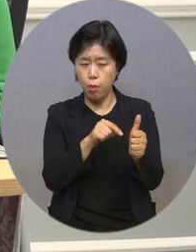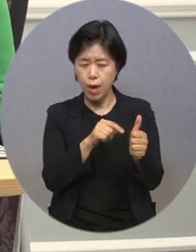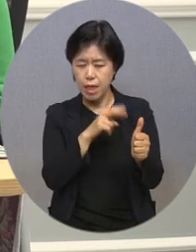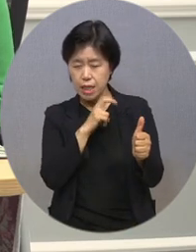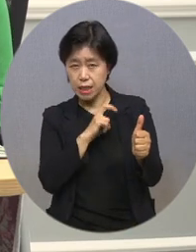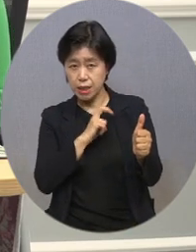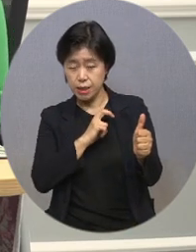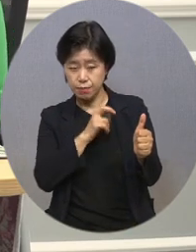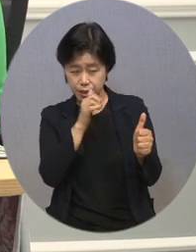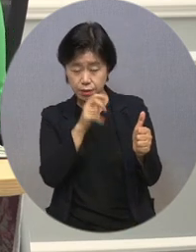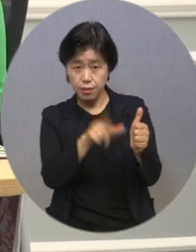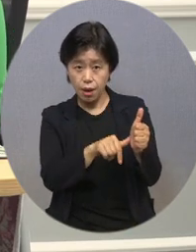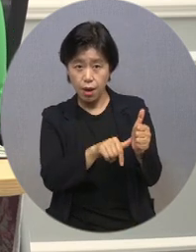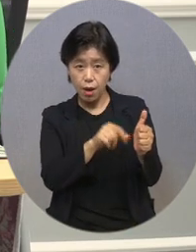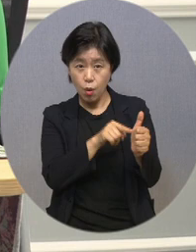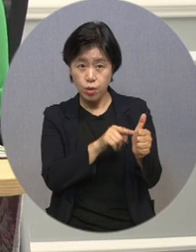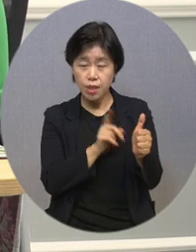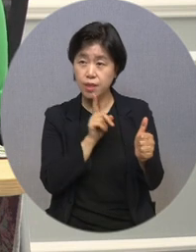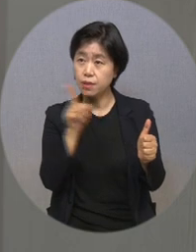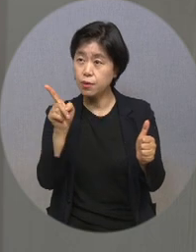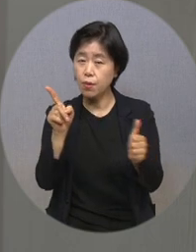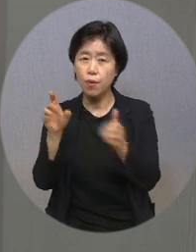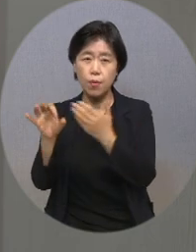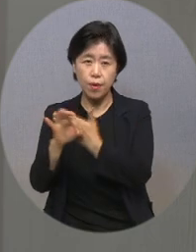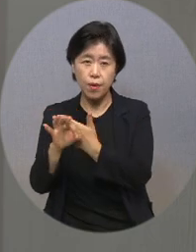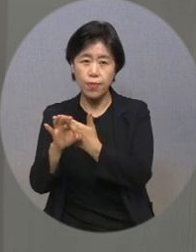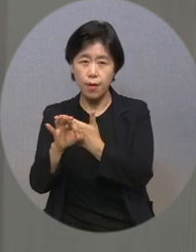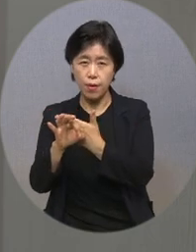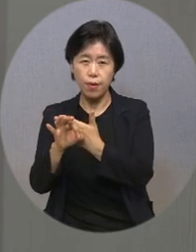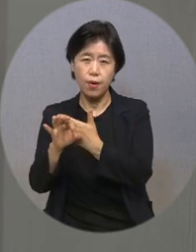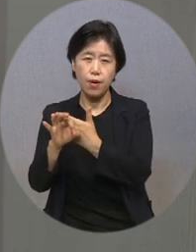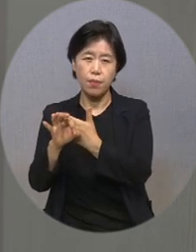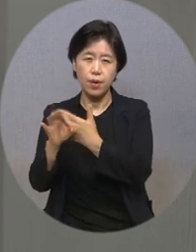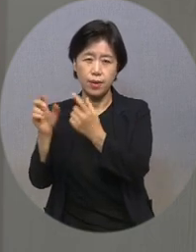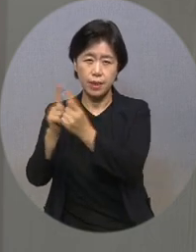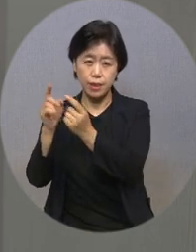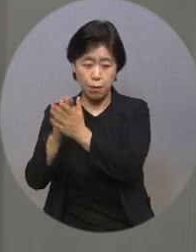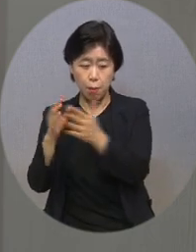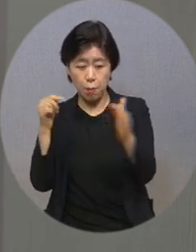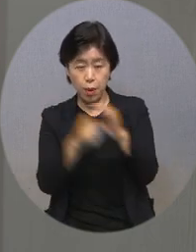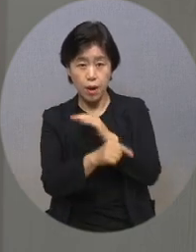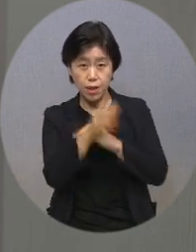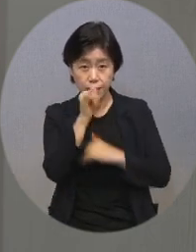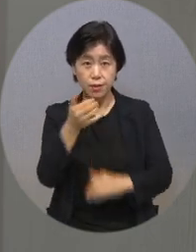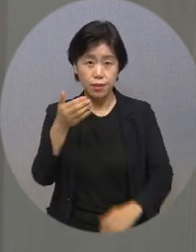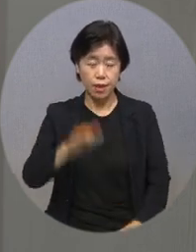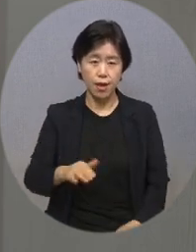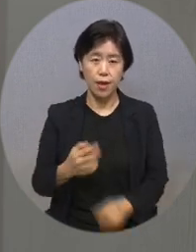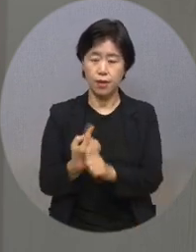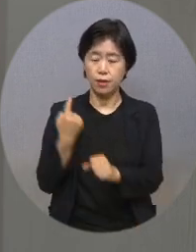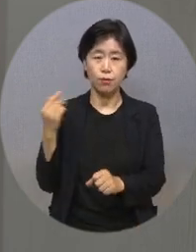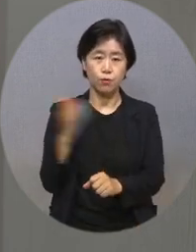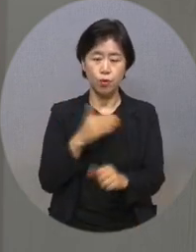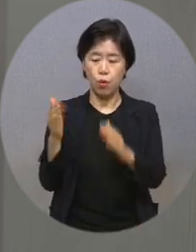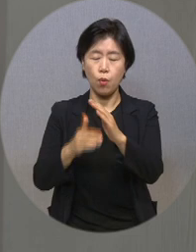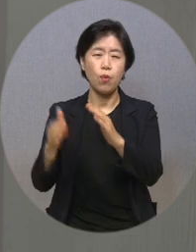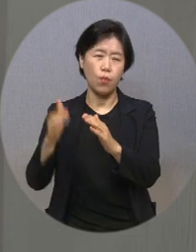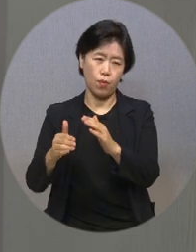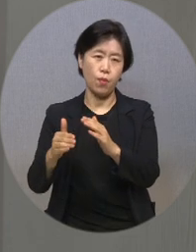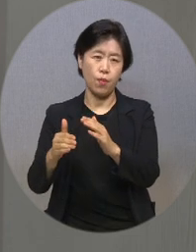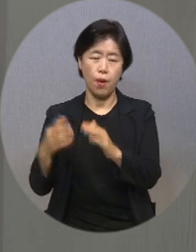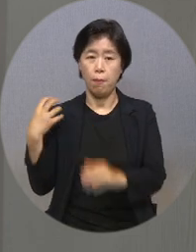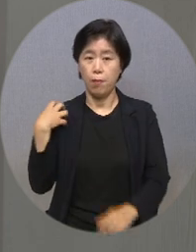과거에는 민간기관에서 출동을 해서 현장 조사를 진행을 했는데요. 작년부터는 공공서비스로 넘어갔습니다.